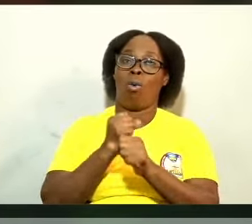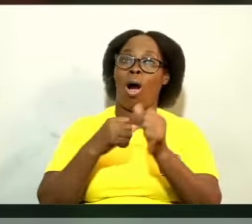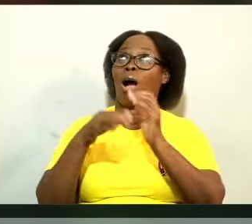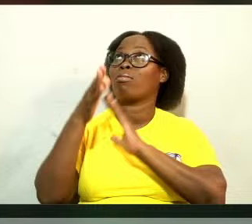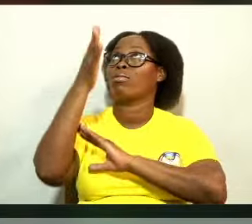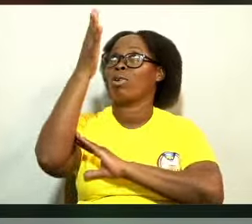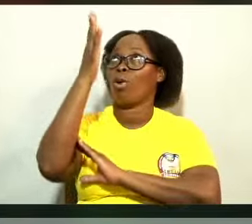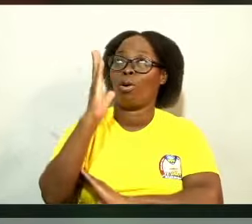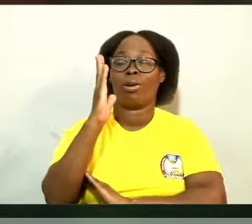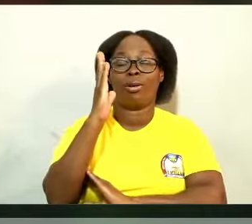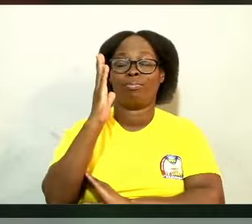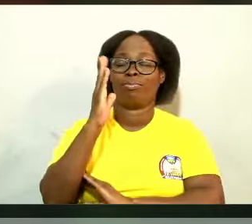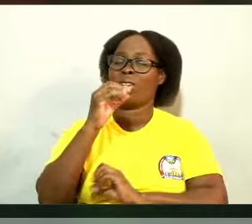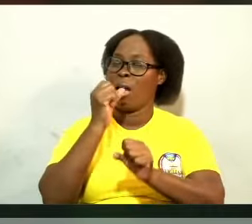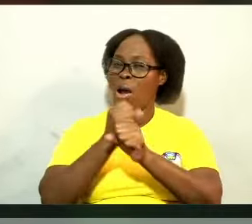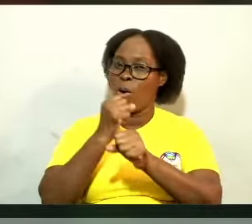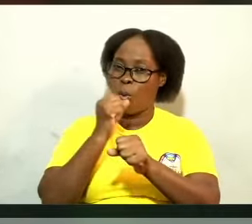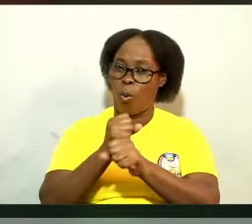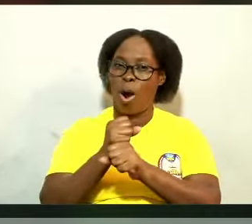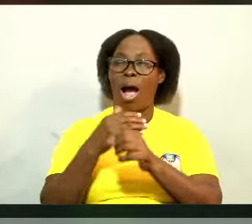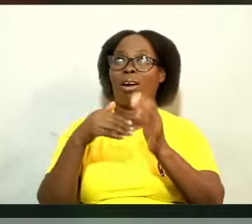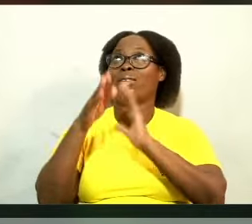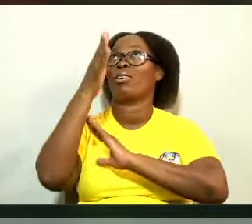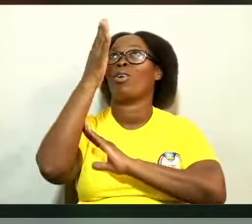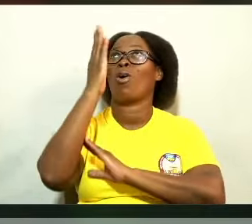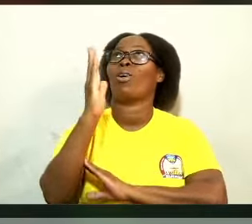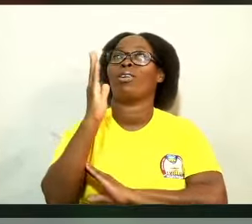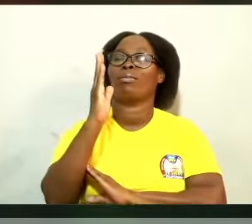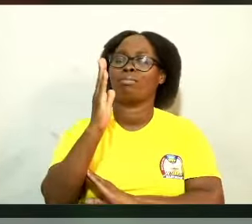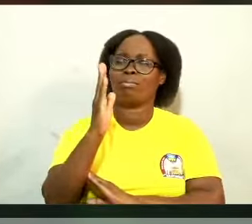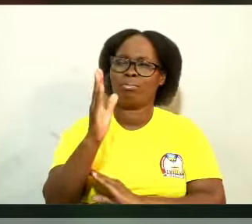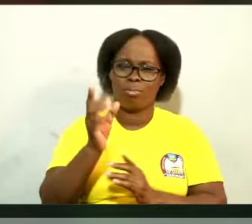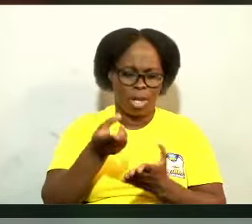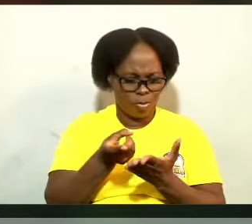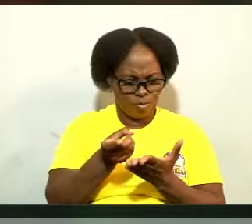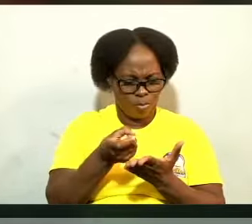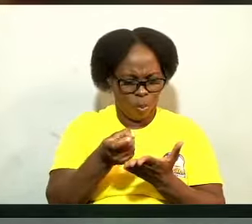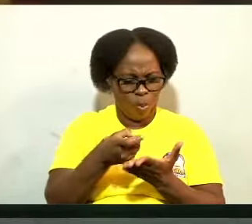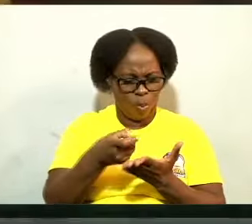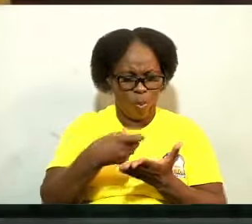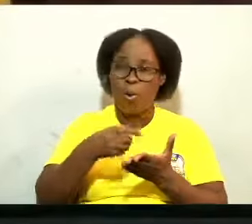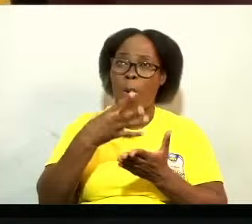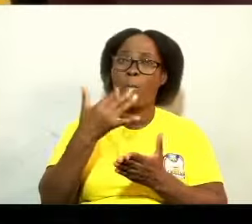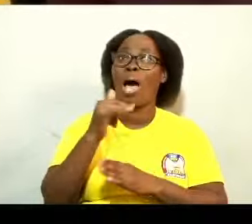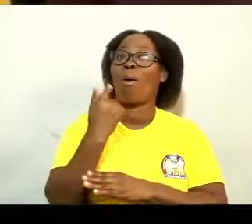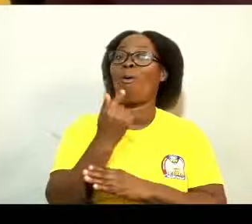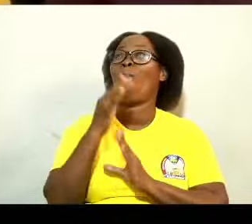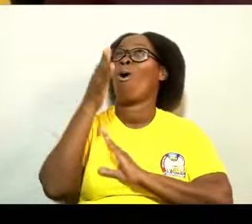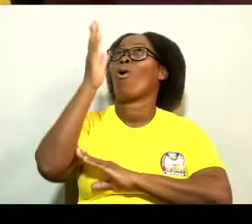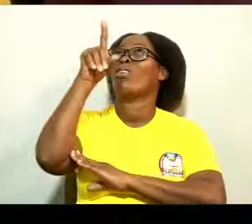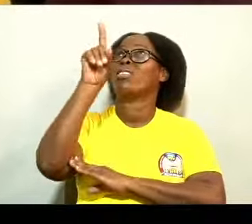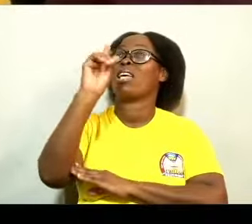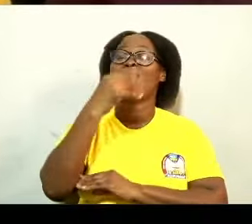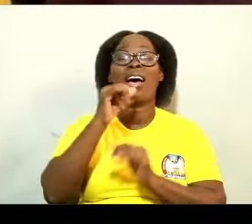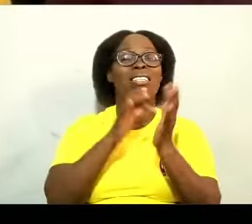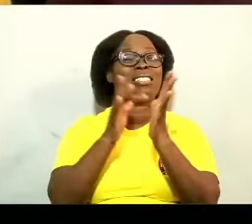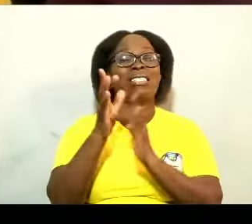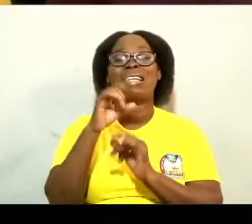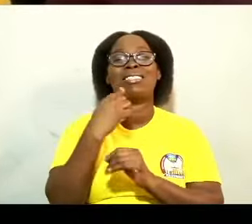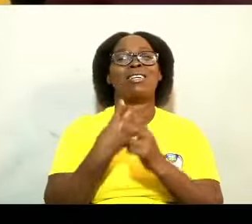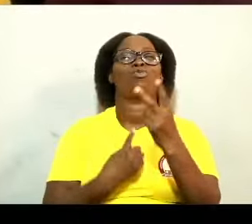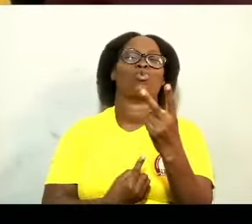ya Mungu, kazi ya Mungu zimechorwa na Mungu mwenyewe, na Yesu anasema ni